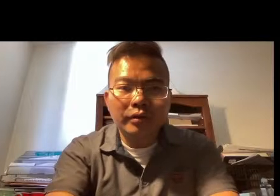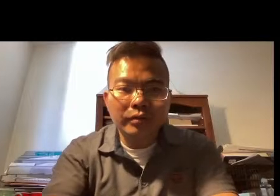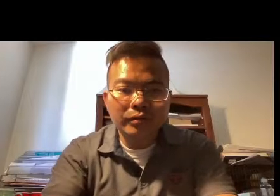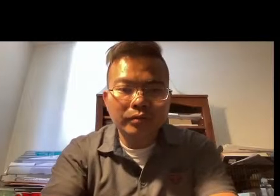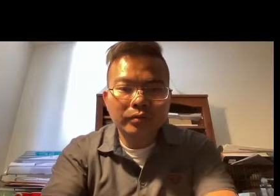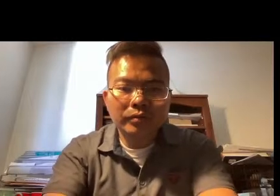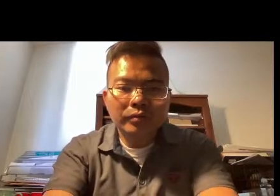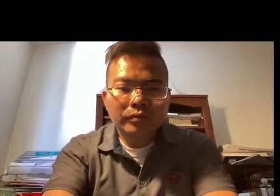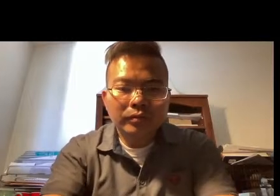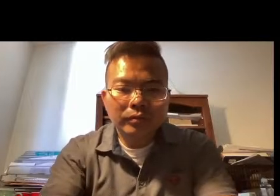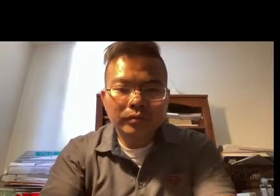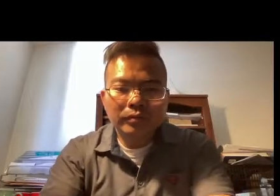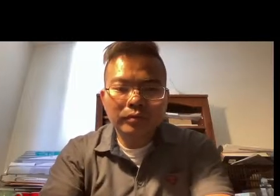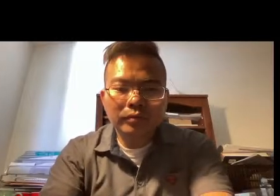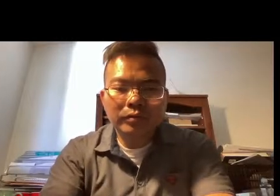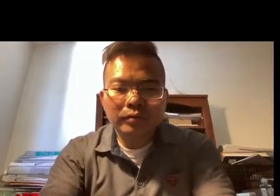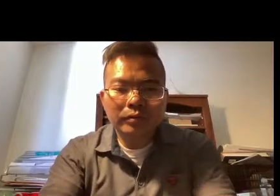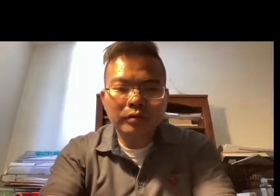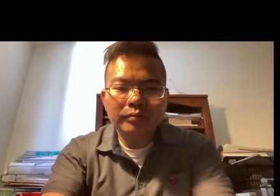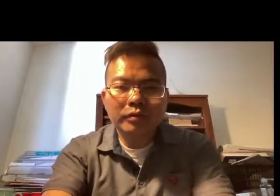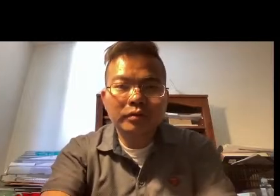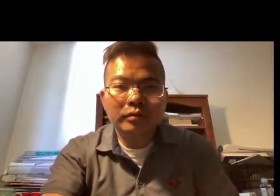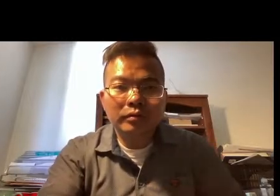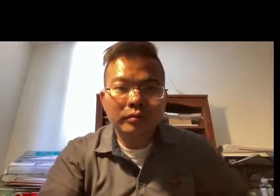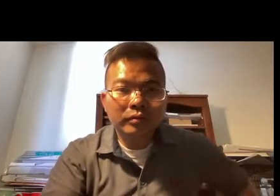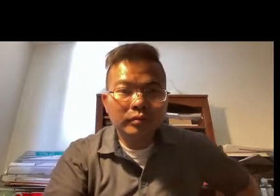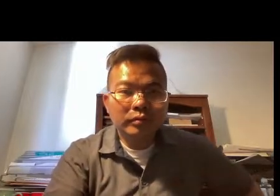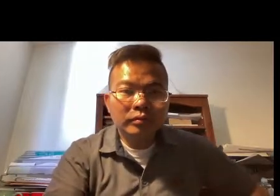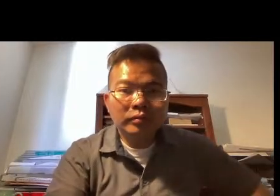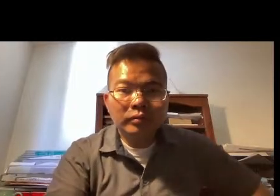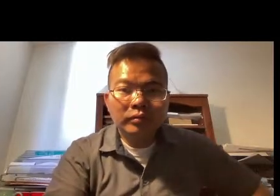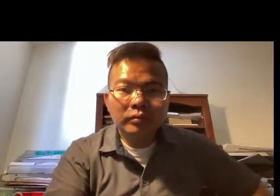Hiểu à. You good.